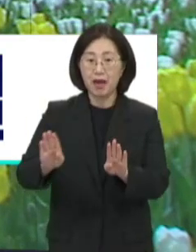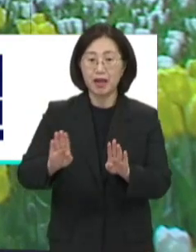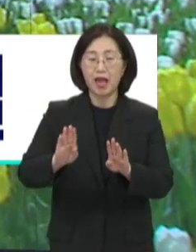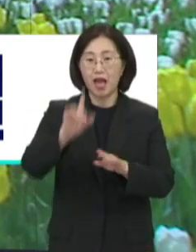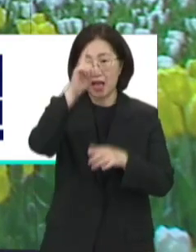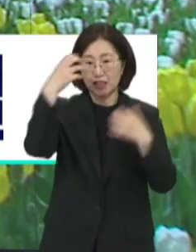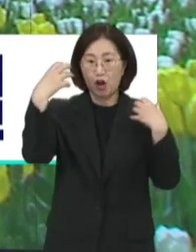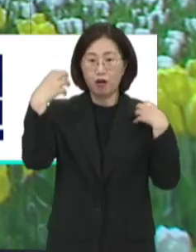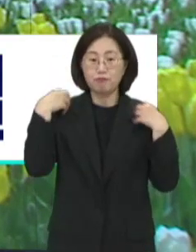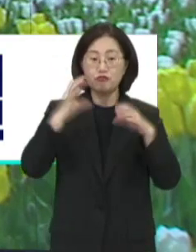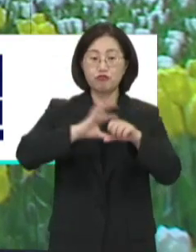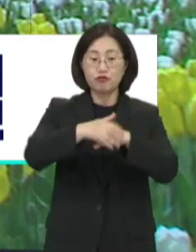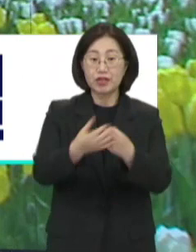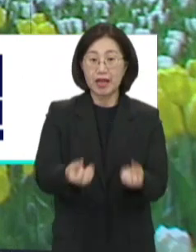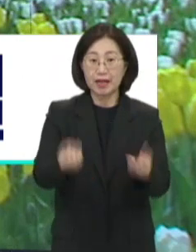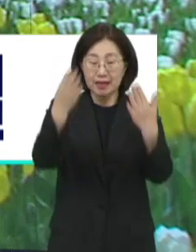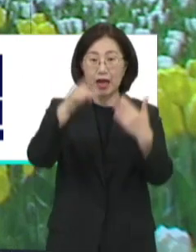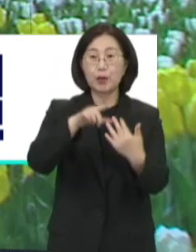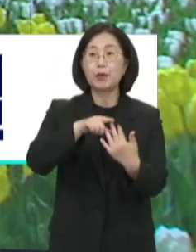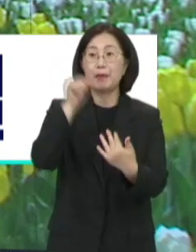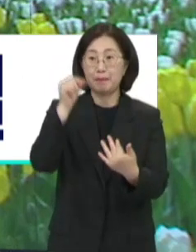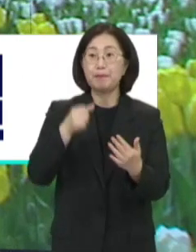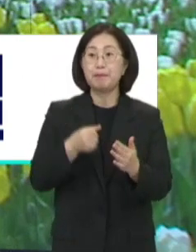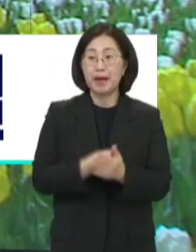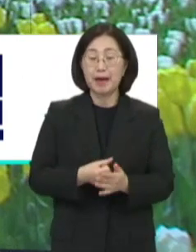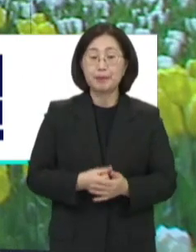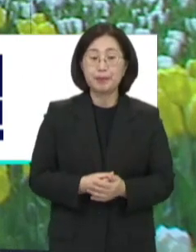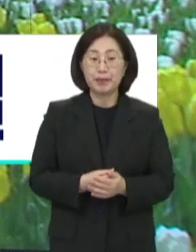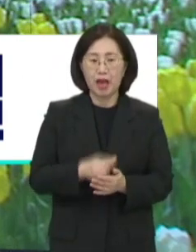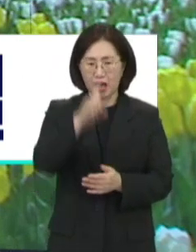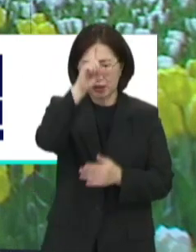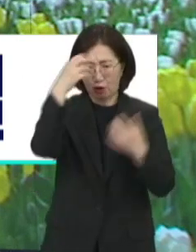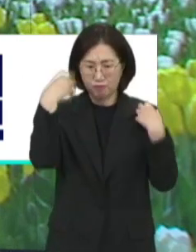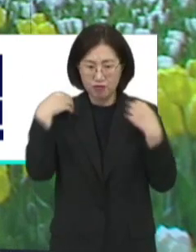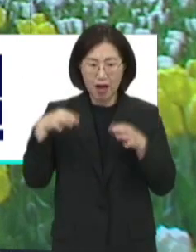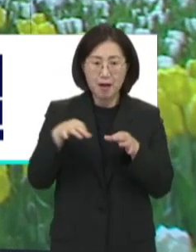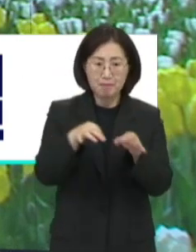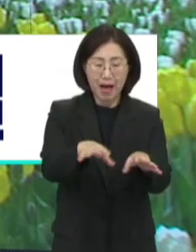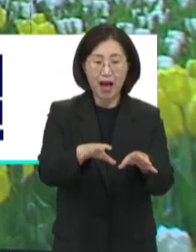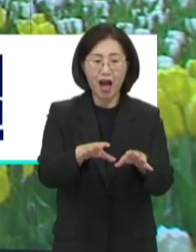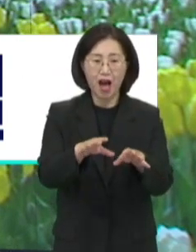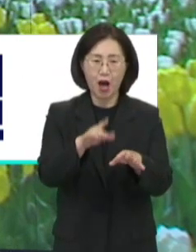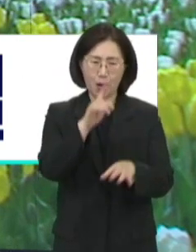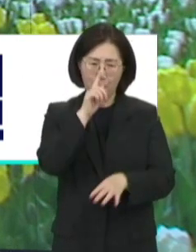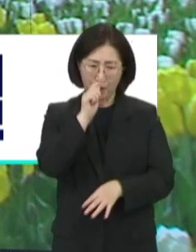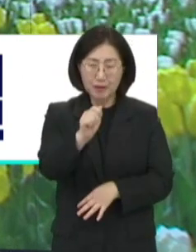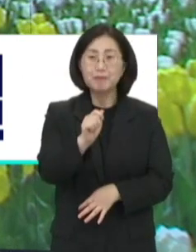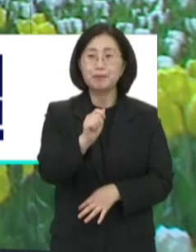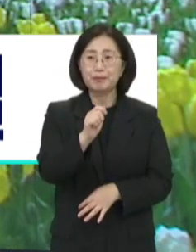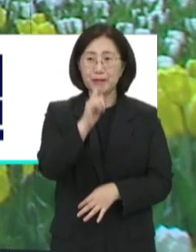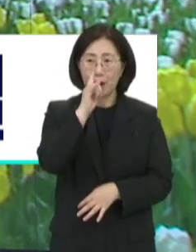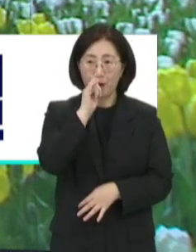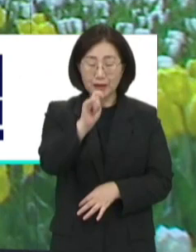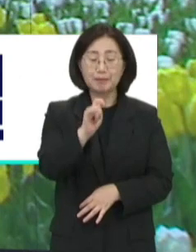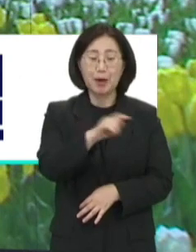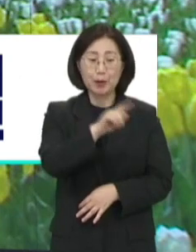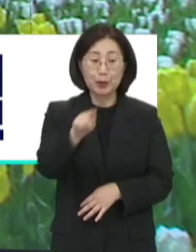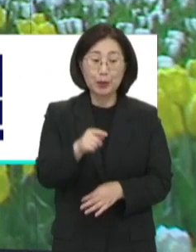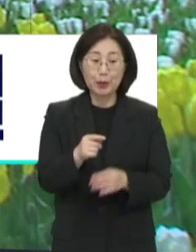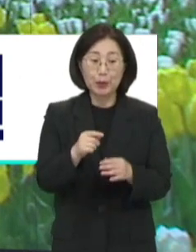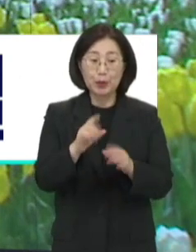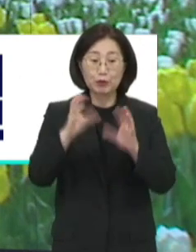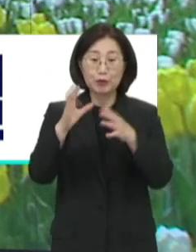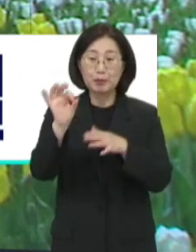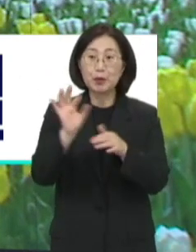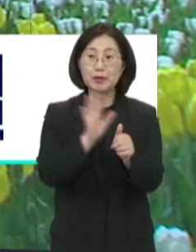사업으로 선정됐습니다. 정부 주최 형식으로 품격이 높아지고 국비도 지원받을 수 있게 된 건데요. 비슷한 성격의